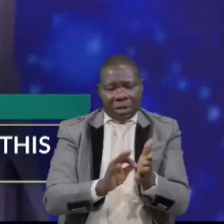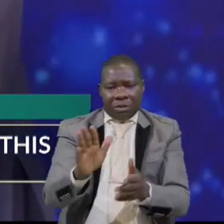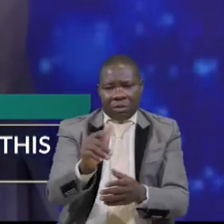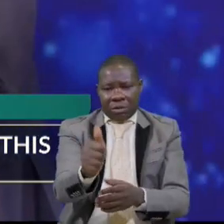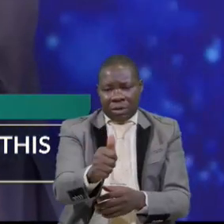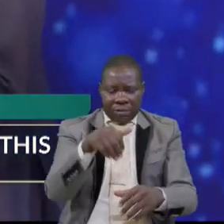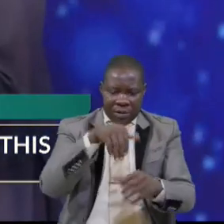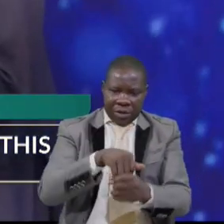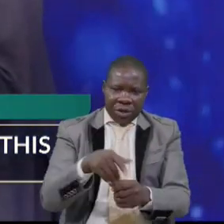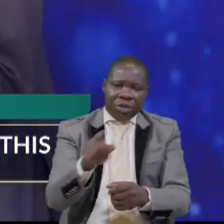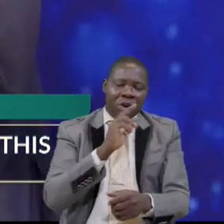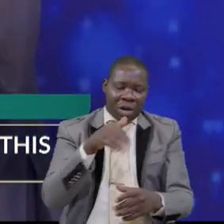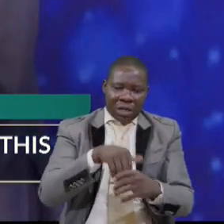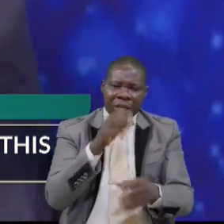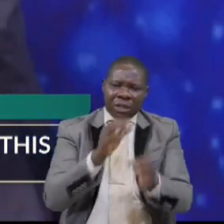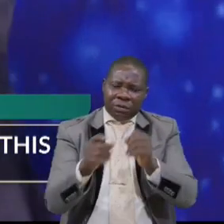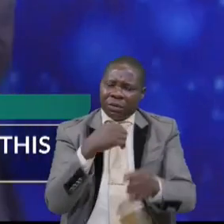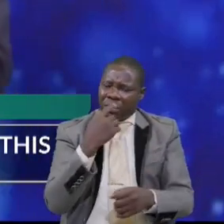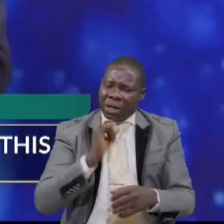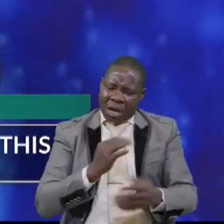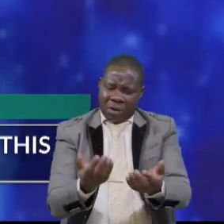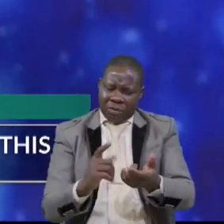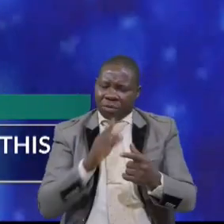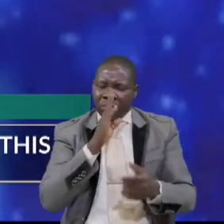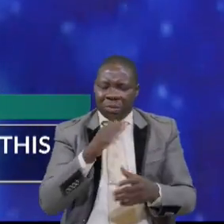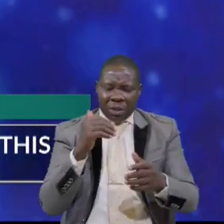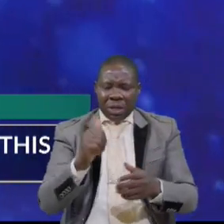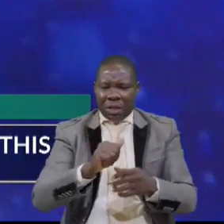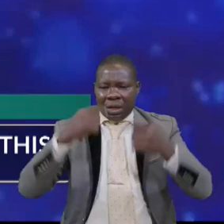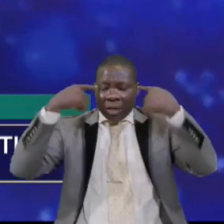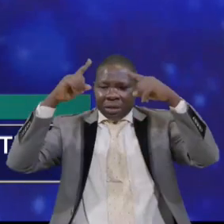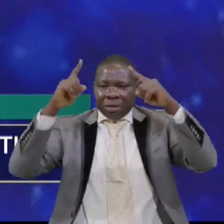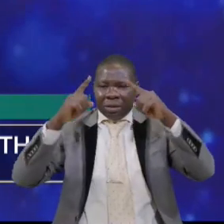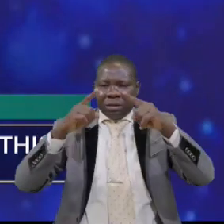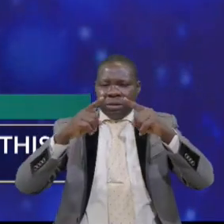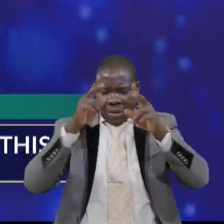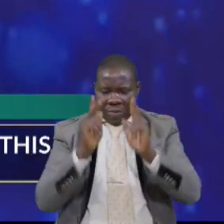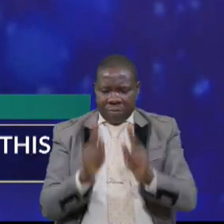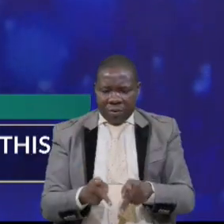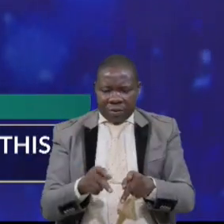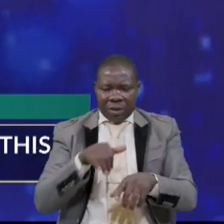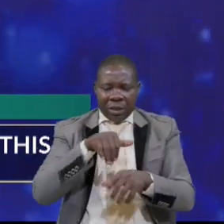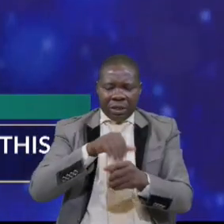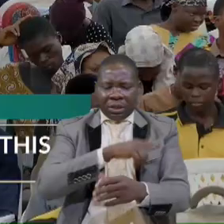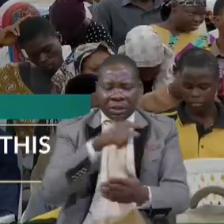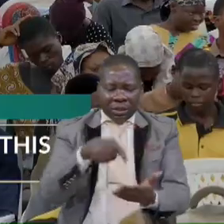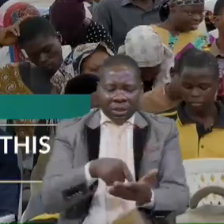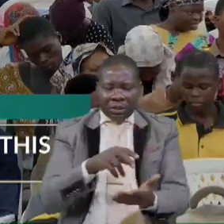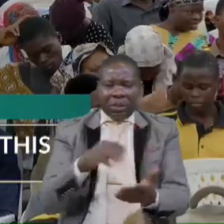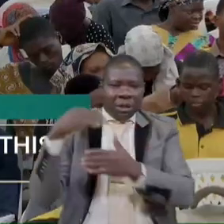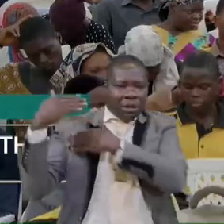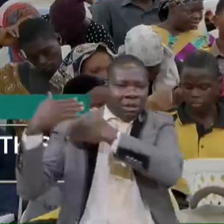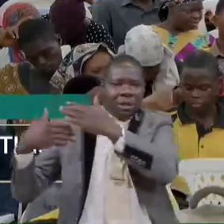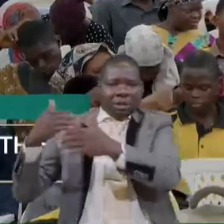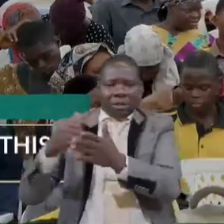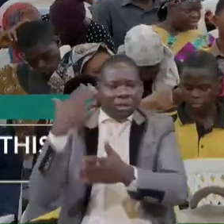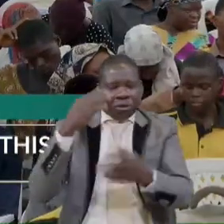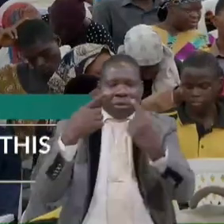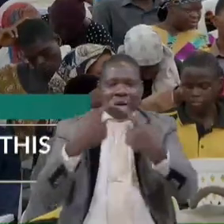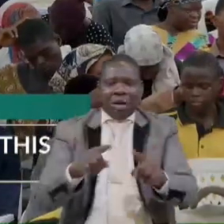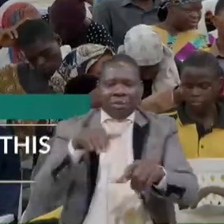tu veux, tu dis que je veux être un Daniel excellent dans cette génération, ça va t'arriver au nom